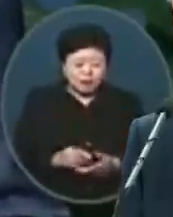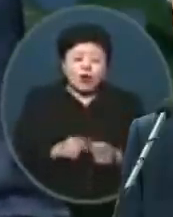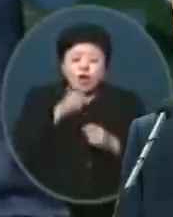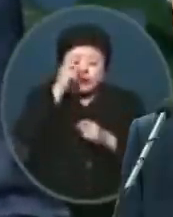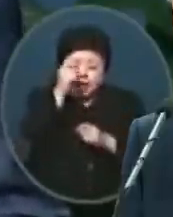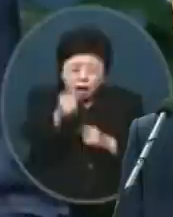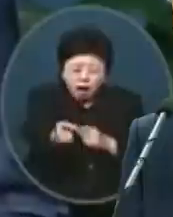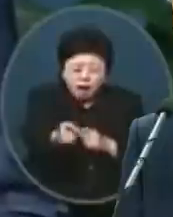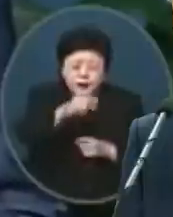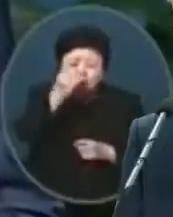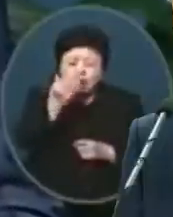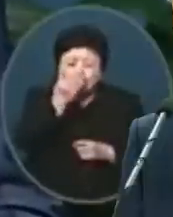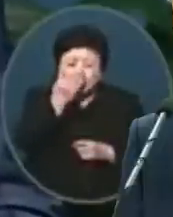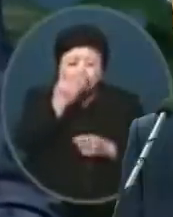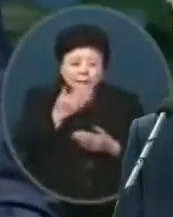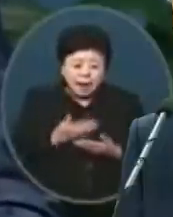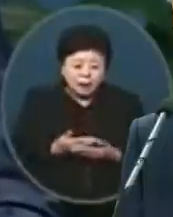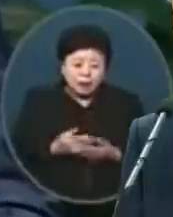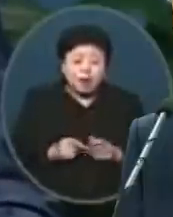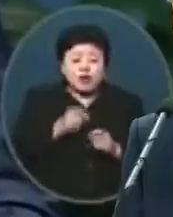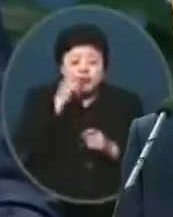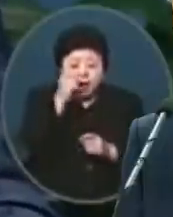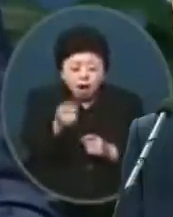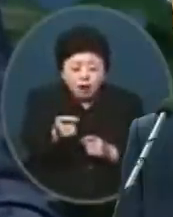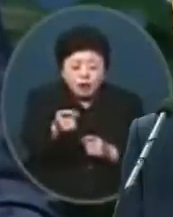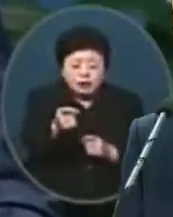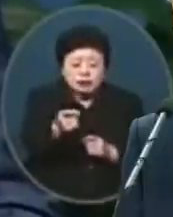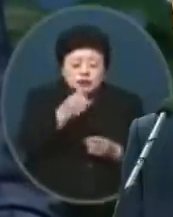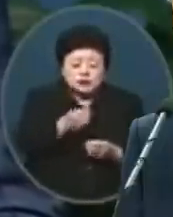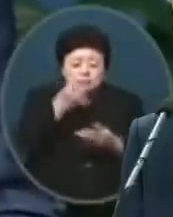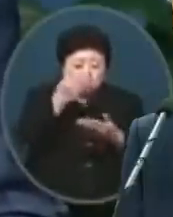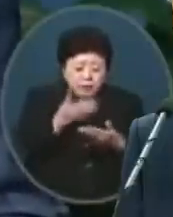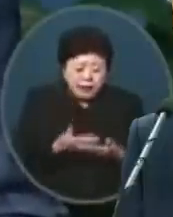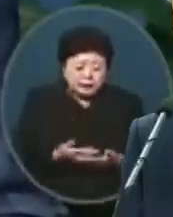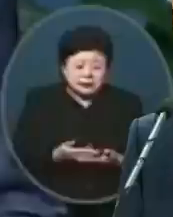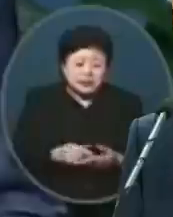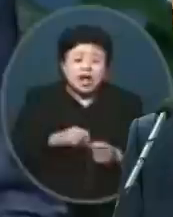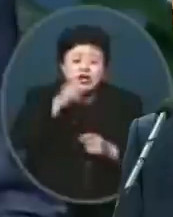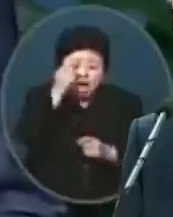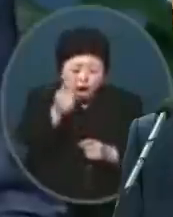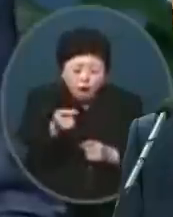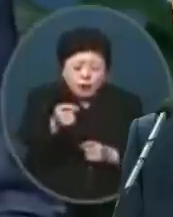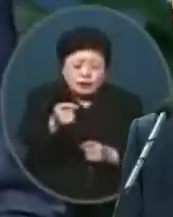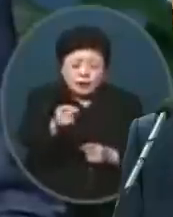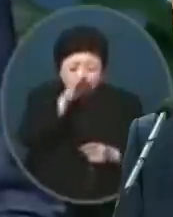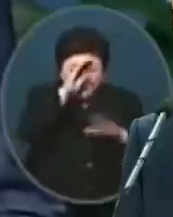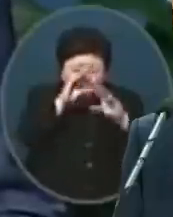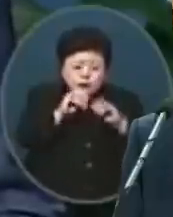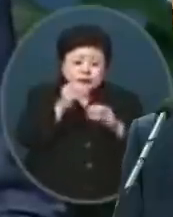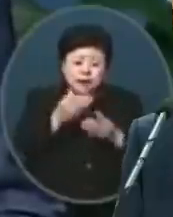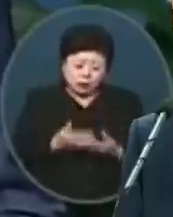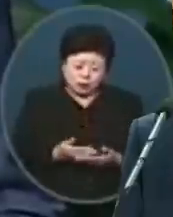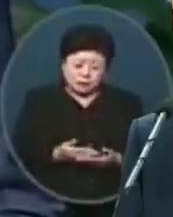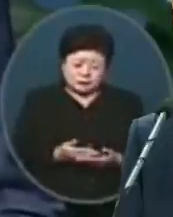영원히 거룩함을 입고 영원히 축복을 받고 영원히 병고침을 받고